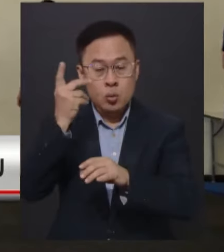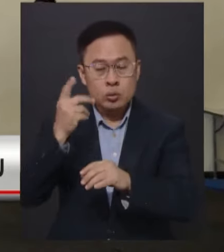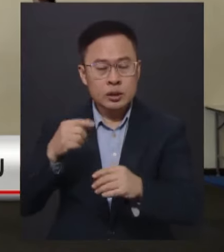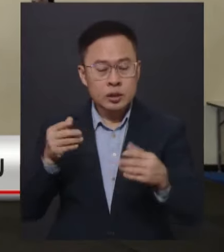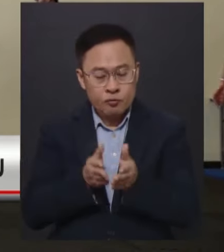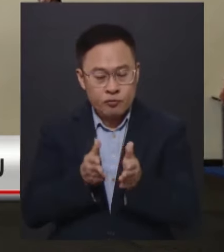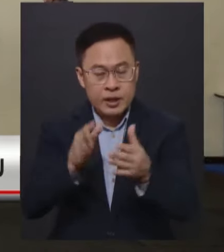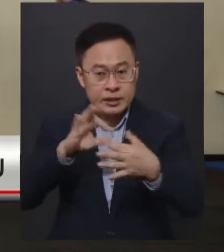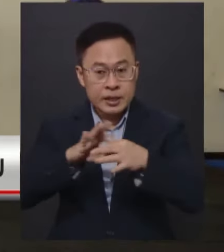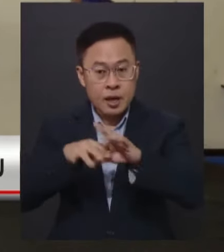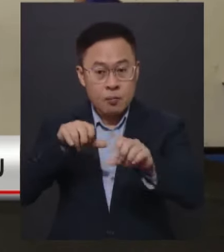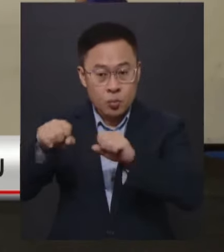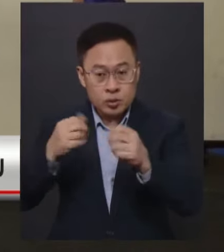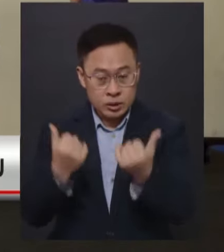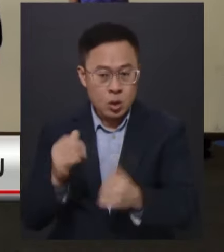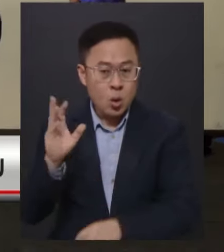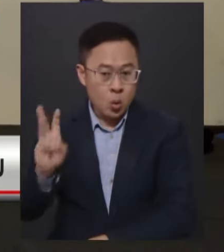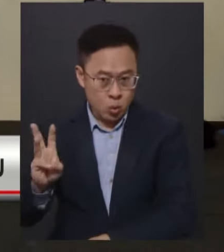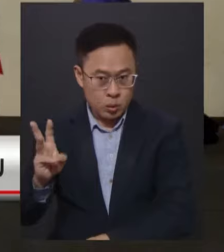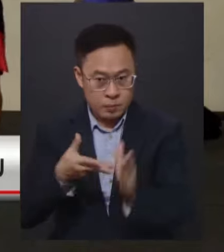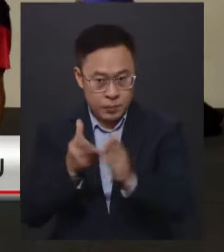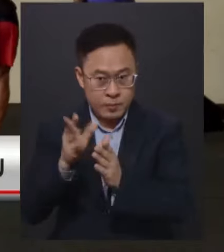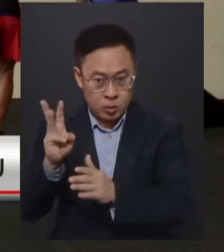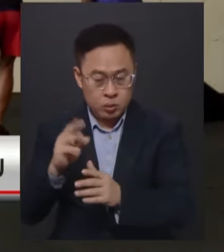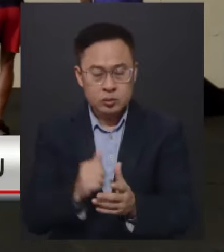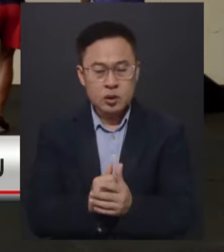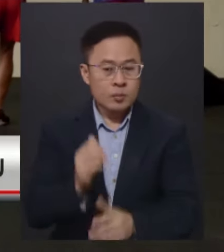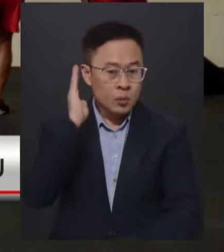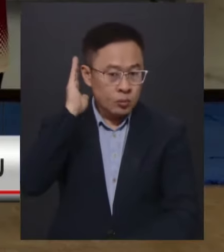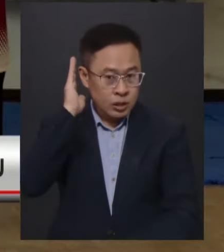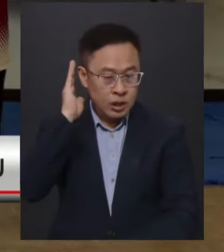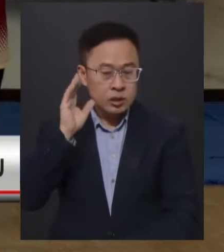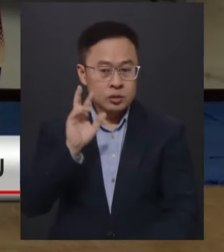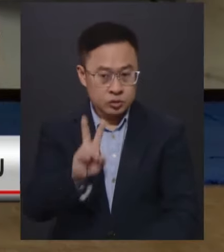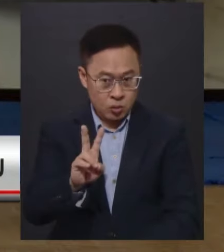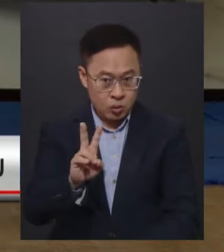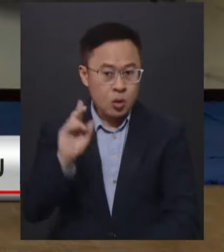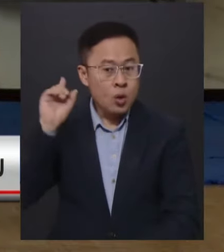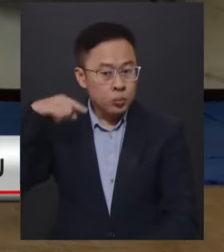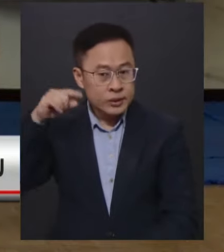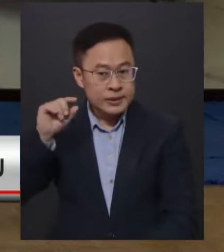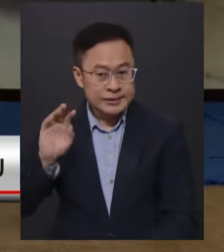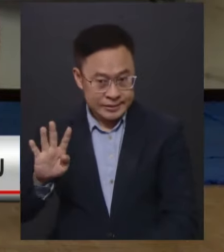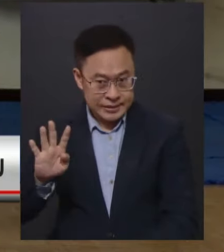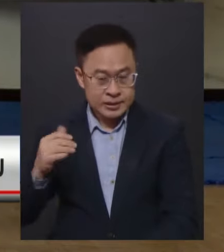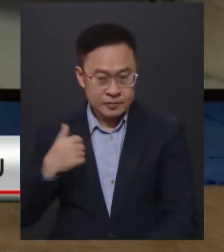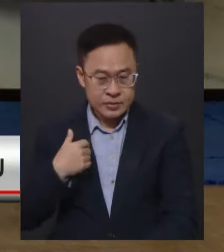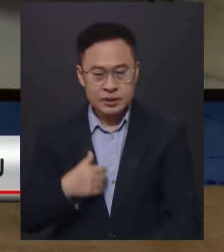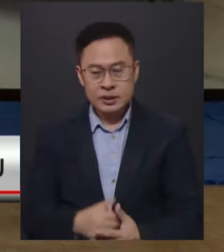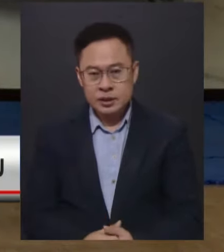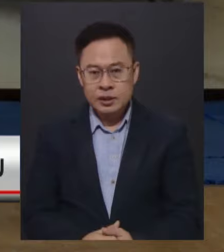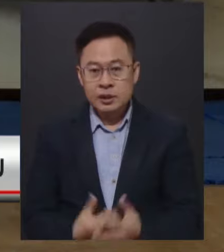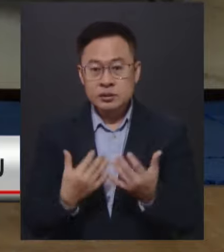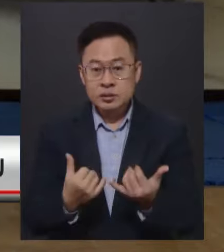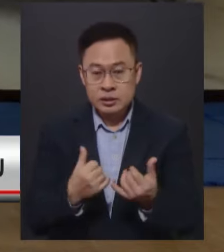มด6คนตอนนี้แล้วนะครับโดยเป็นชาย2หญิง4ครับก็ประกอบไปด้วยทิติสันปั้นโหมดในรุ่น51กิโลกรัมชายบรรจ